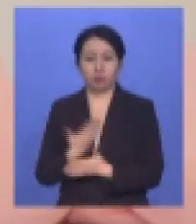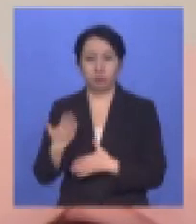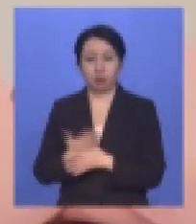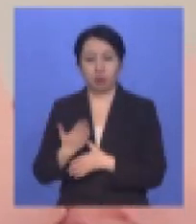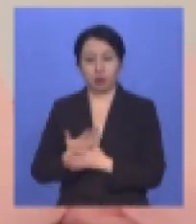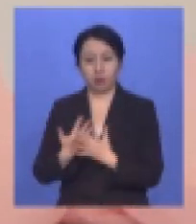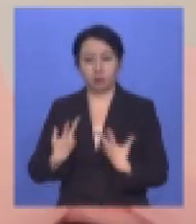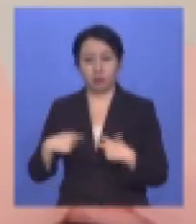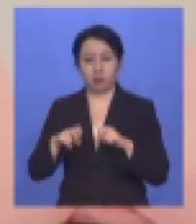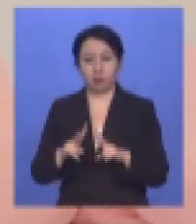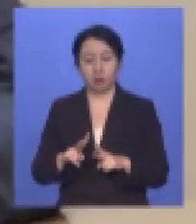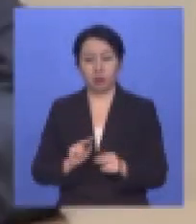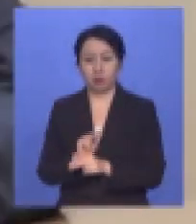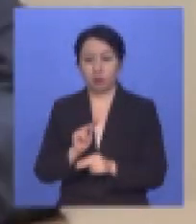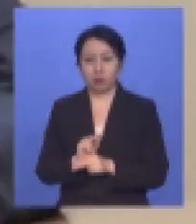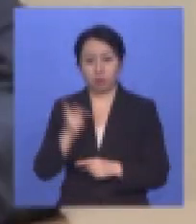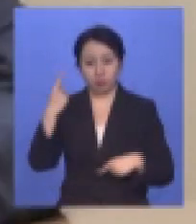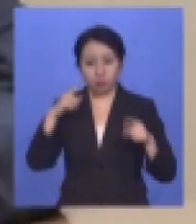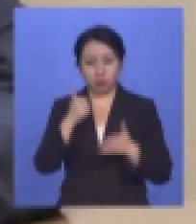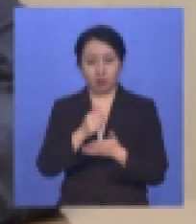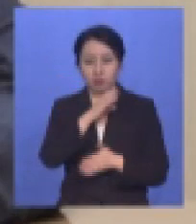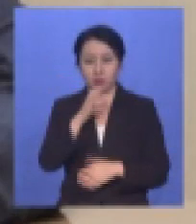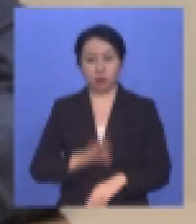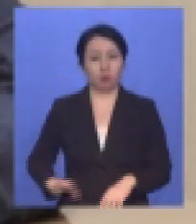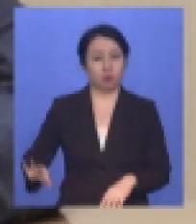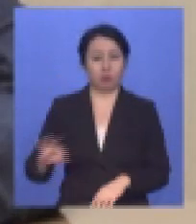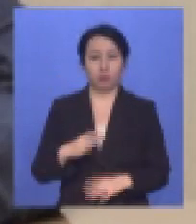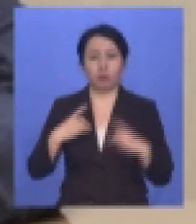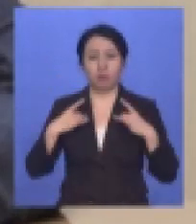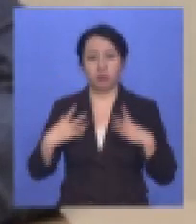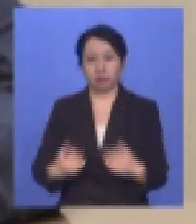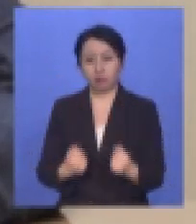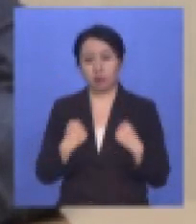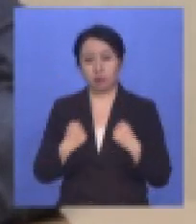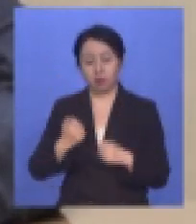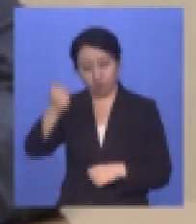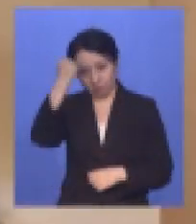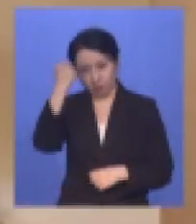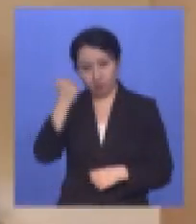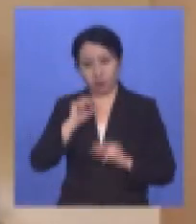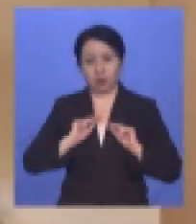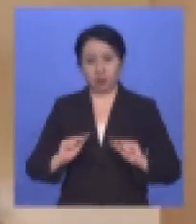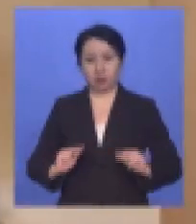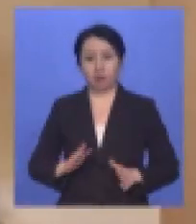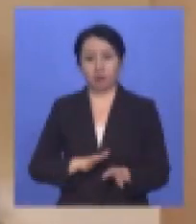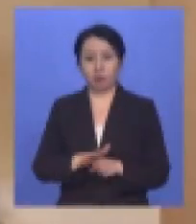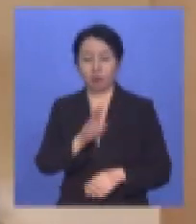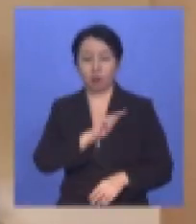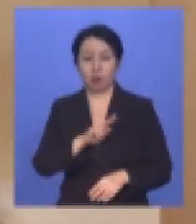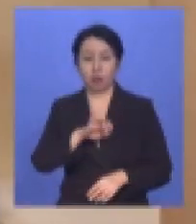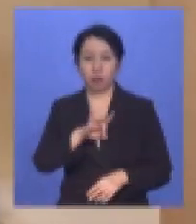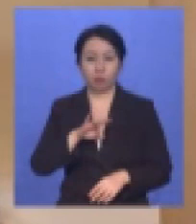и специальную методику вырабатываем. Глава Северо-Казахстанской области поздравил спортсменов и поблагодарил тренеров за проделанный труд.